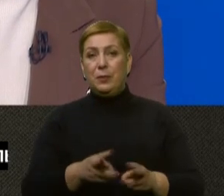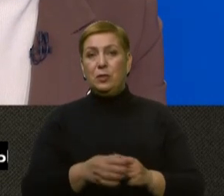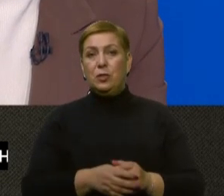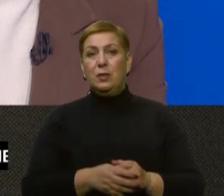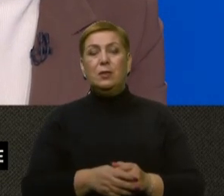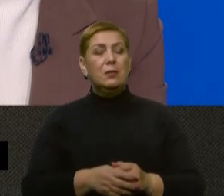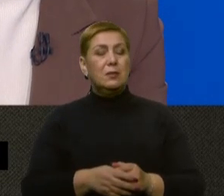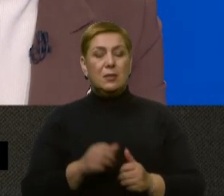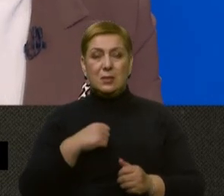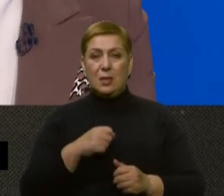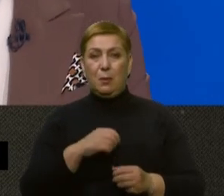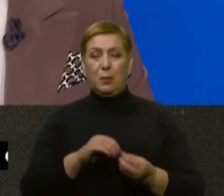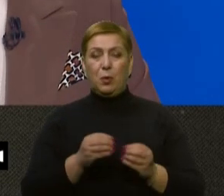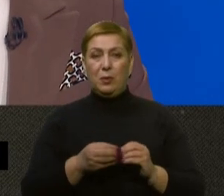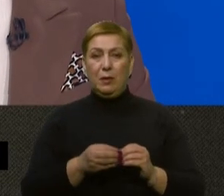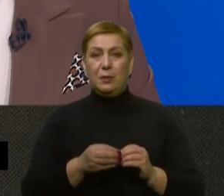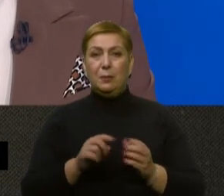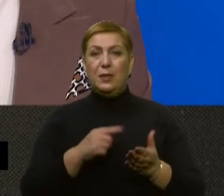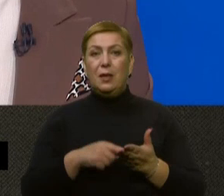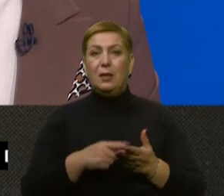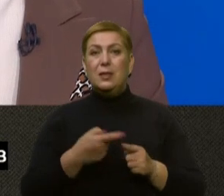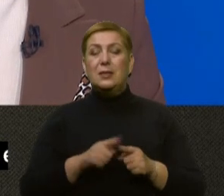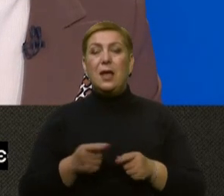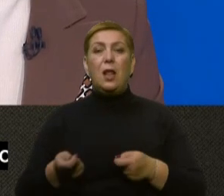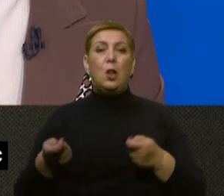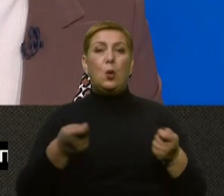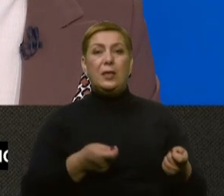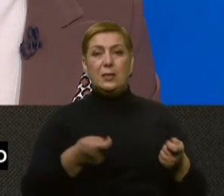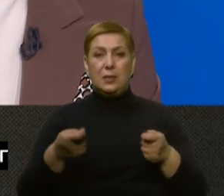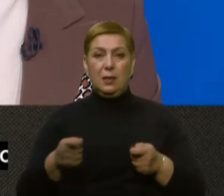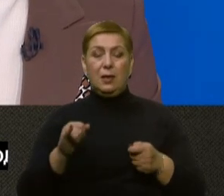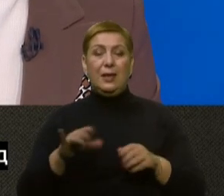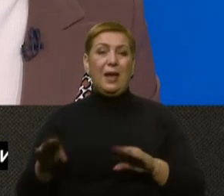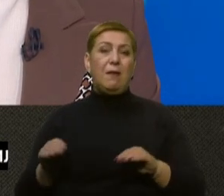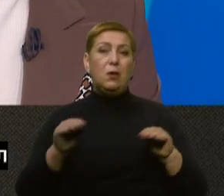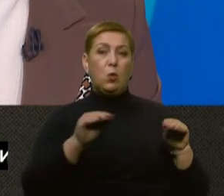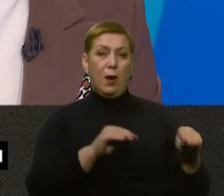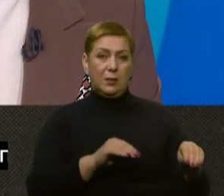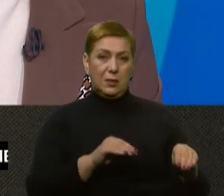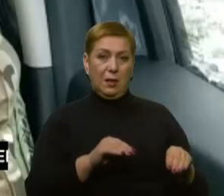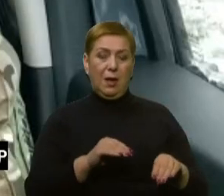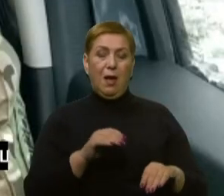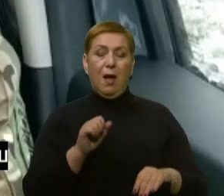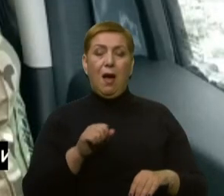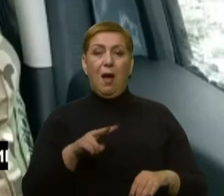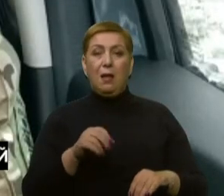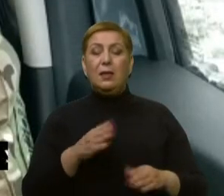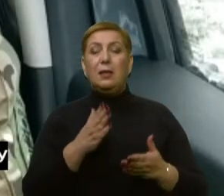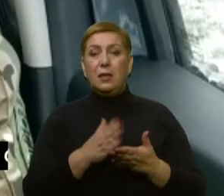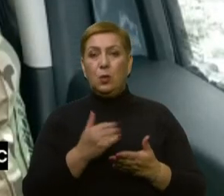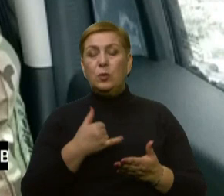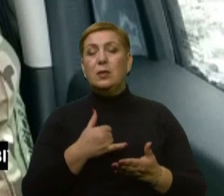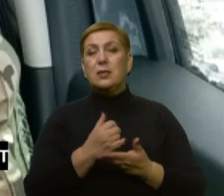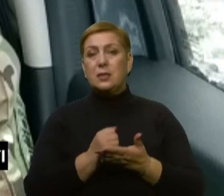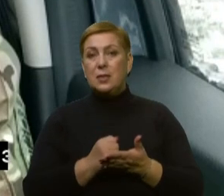Саме проблемне питання – це все-таки логістика в місті зараз, ну, і евакуація, відповідно. Ну, тим не менш, є у нас резерви і